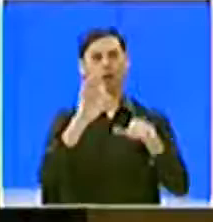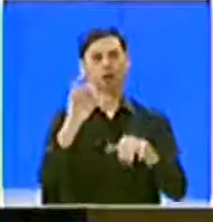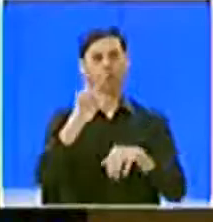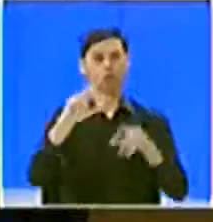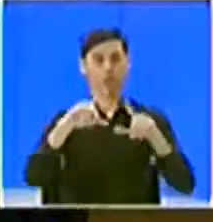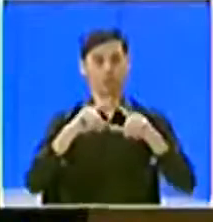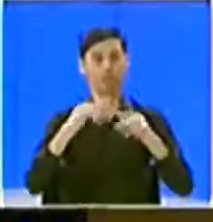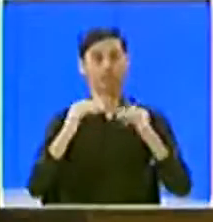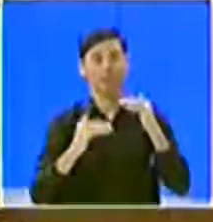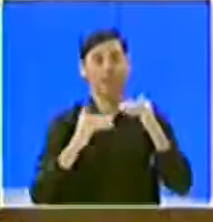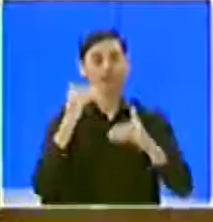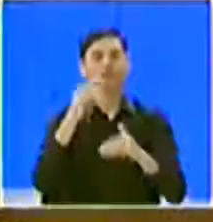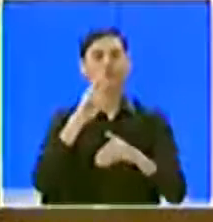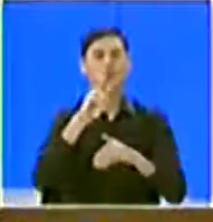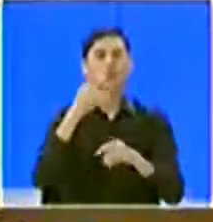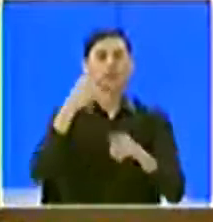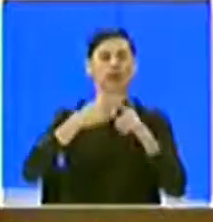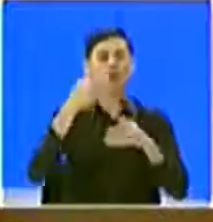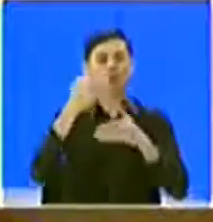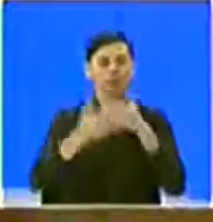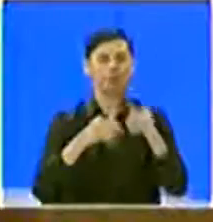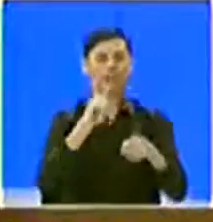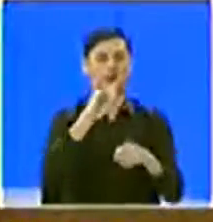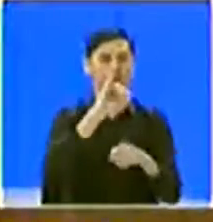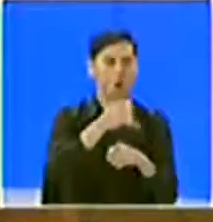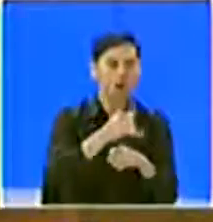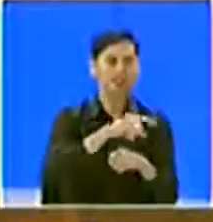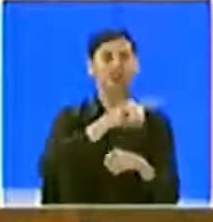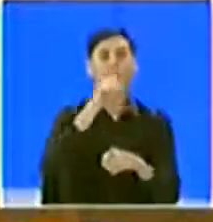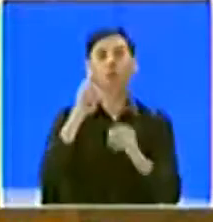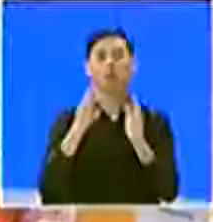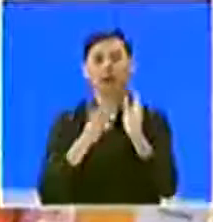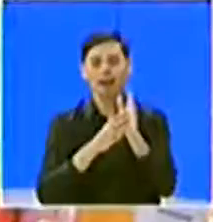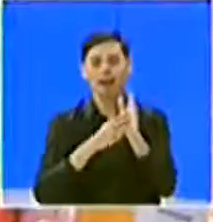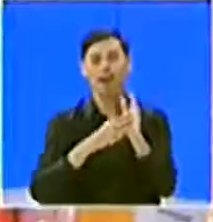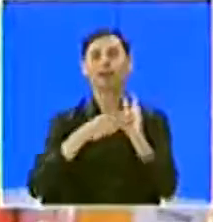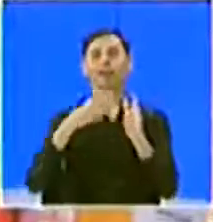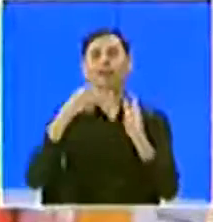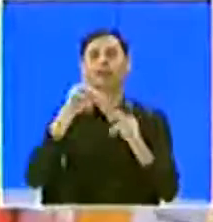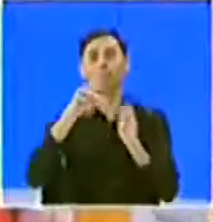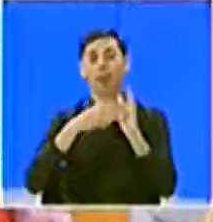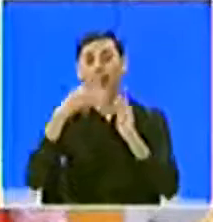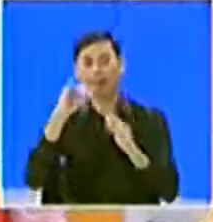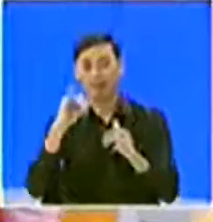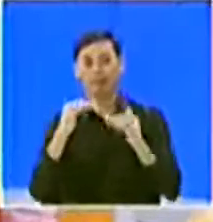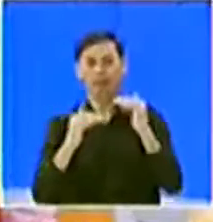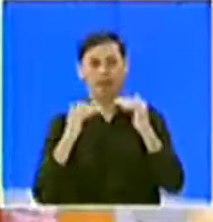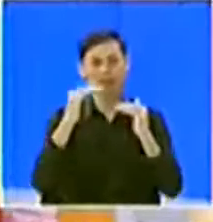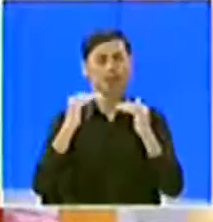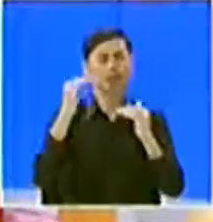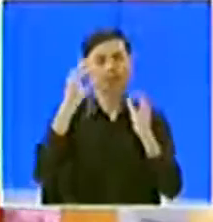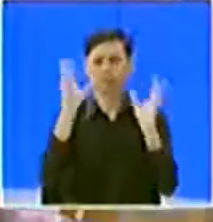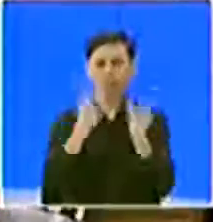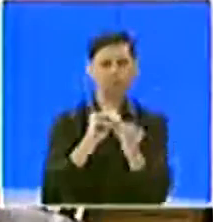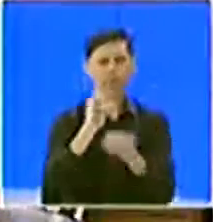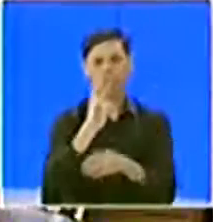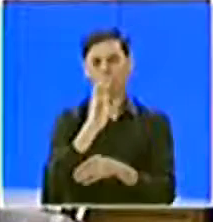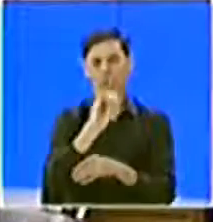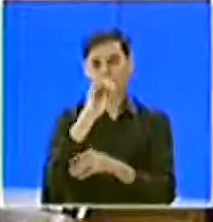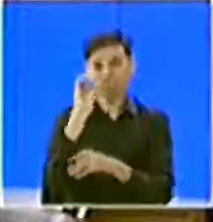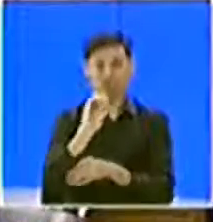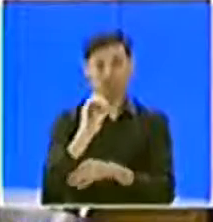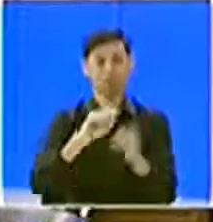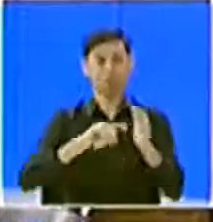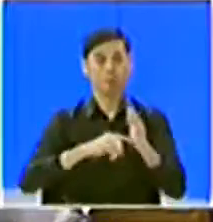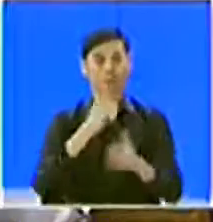yakni 1 Januari 2017, 1 Maret 2017, dan 1 Mei 2017 dengan besaran kenaikan sekitar 30% di tiap tahap.